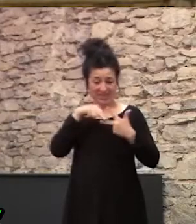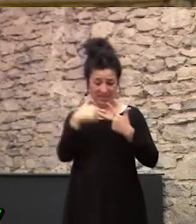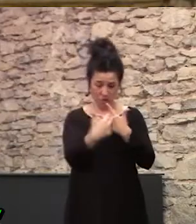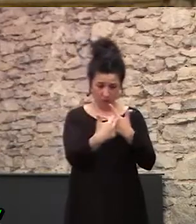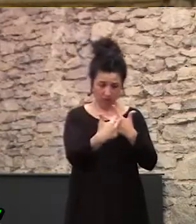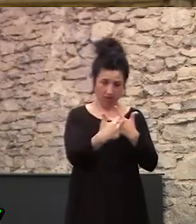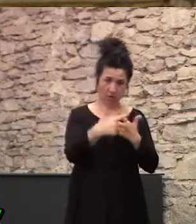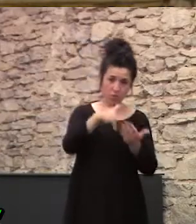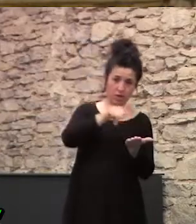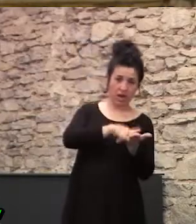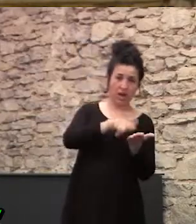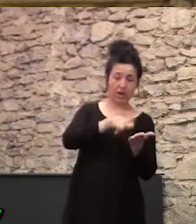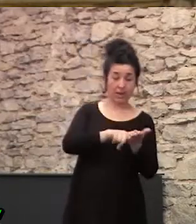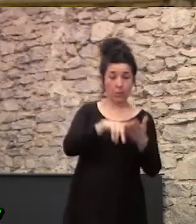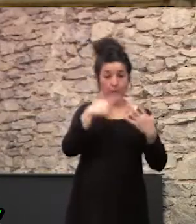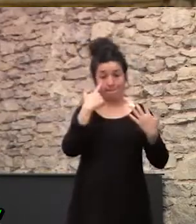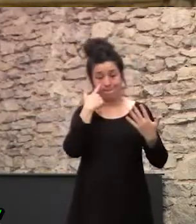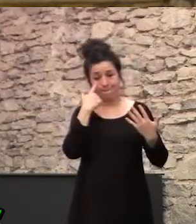bueno, en fin